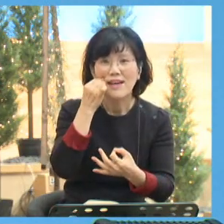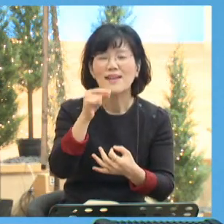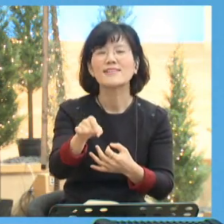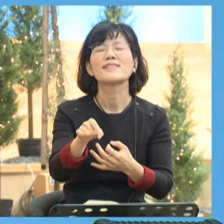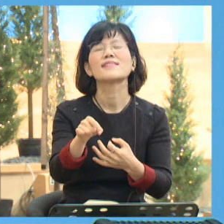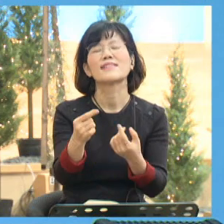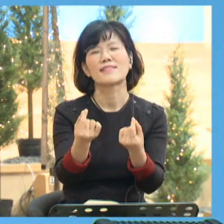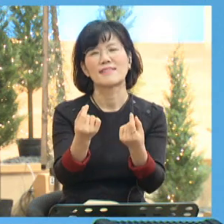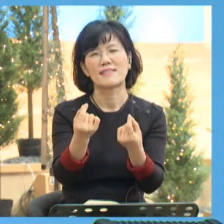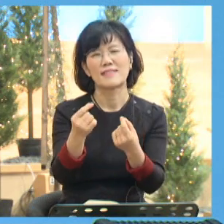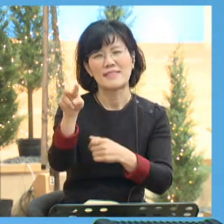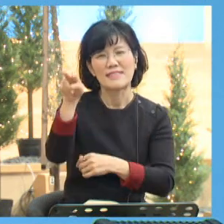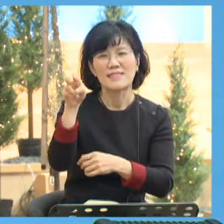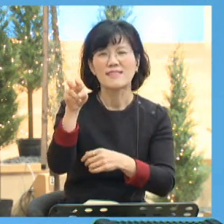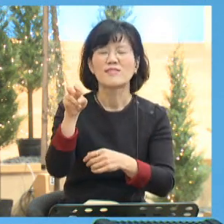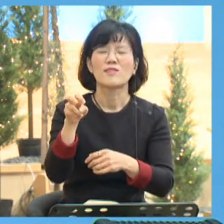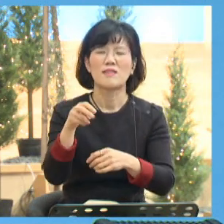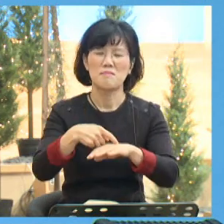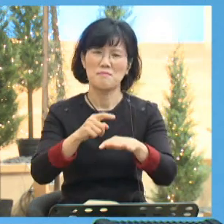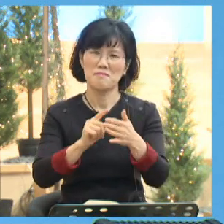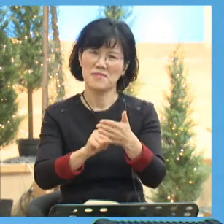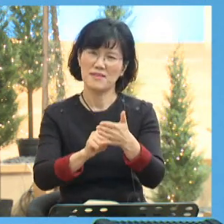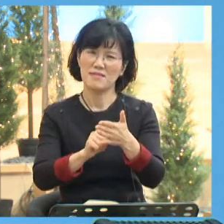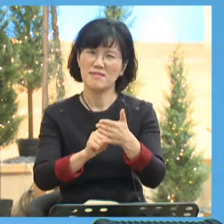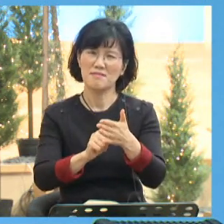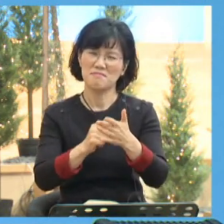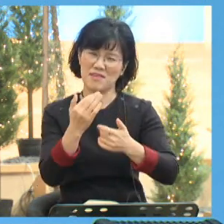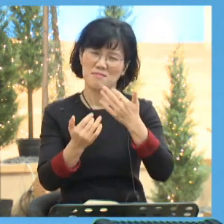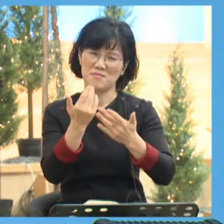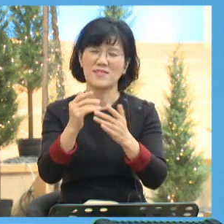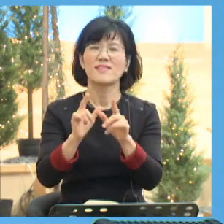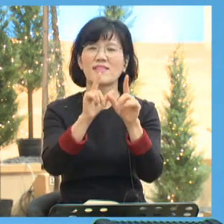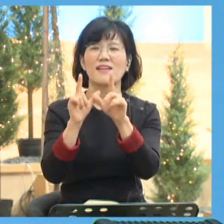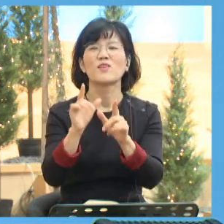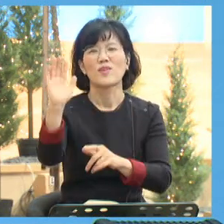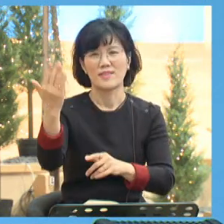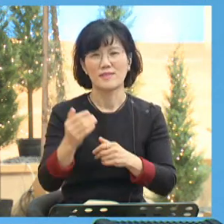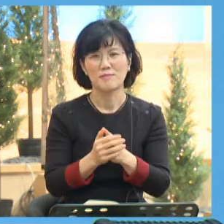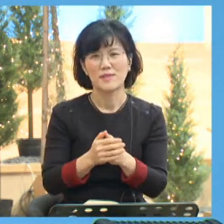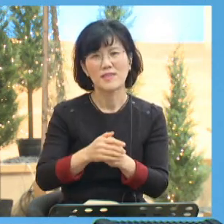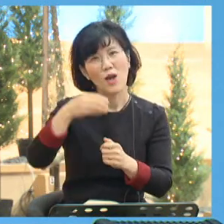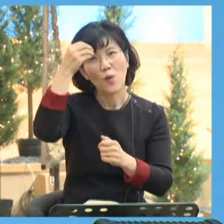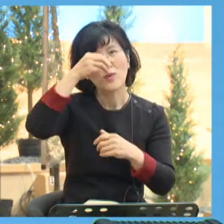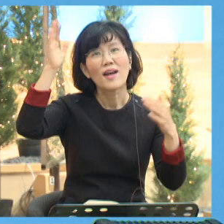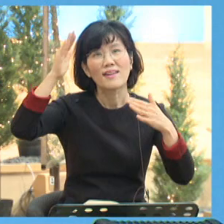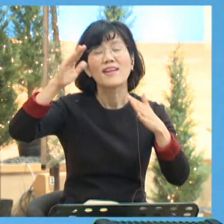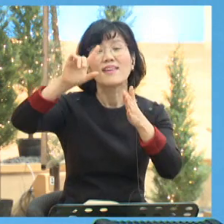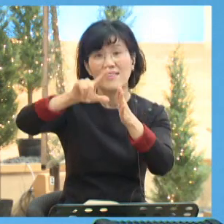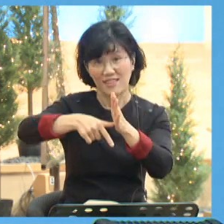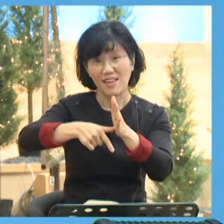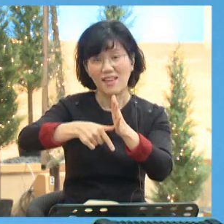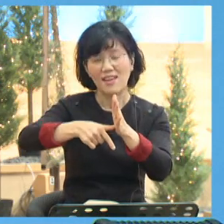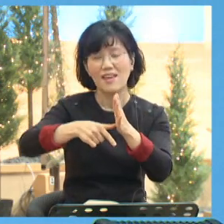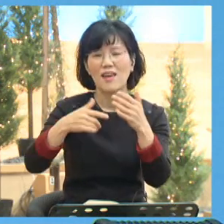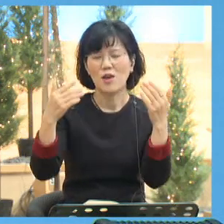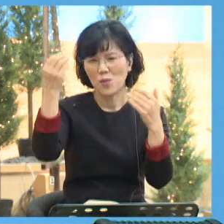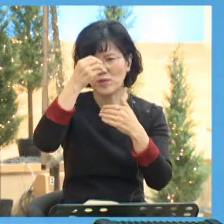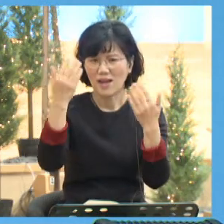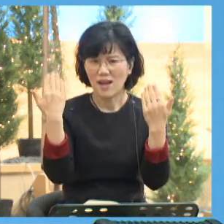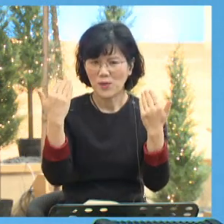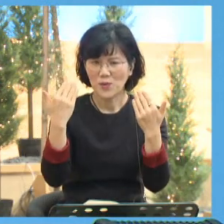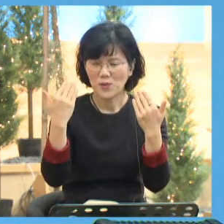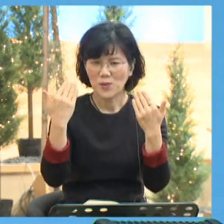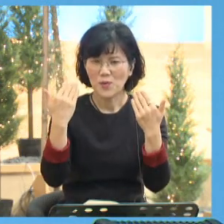심 호감 의 불타서 세상을 살아가게 되셨습니다 고등학생이 되어 졌습니다 고등학교에 들어가 선율